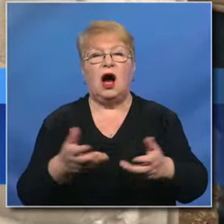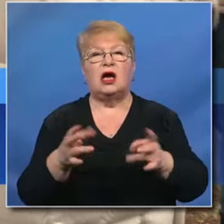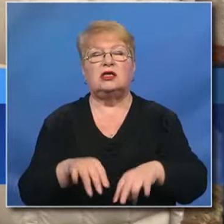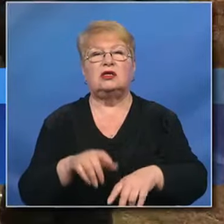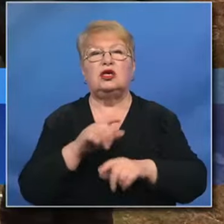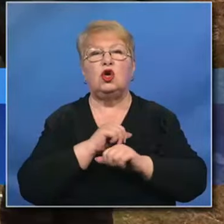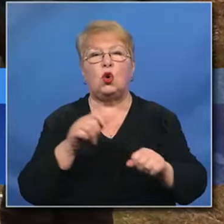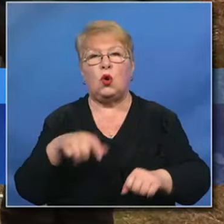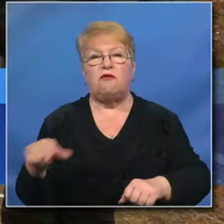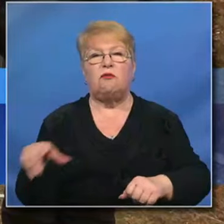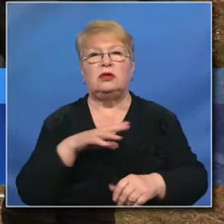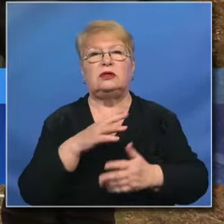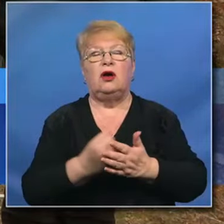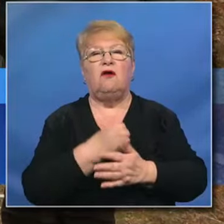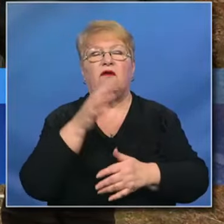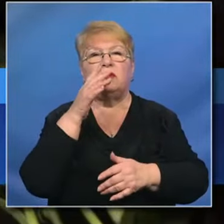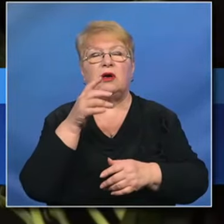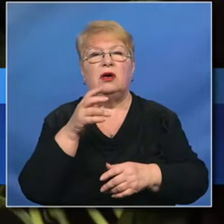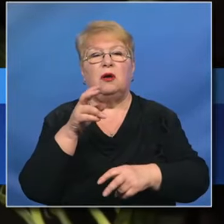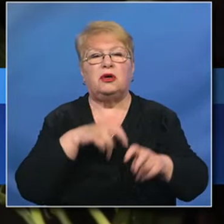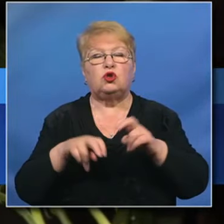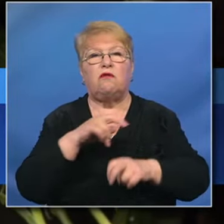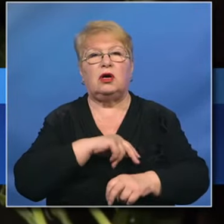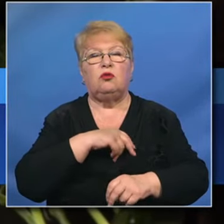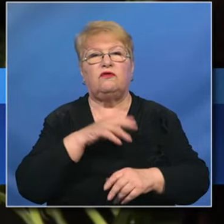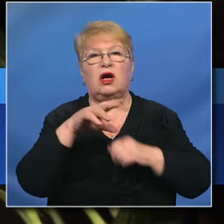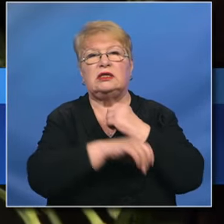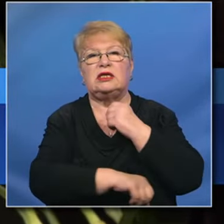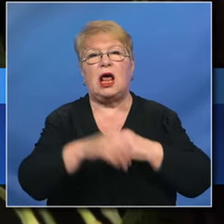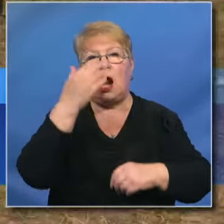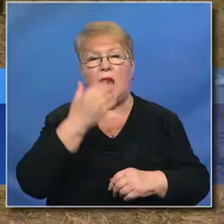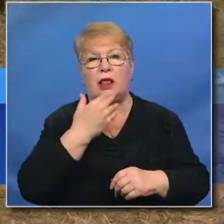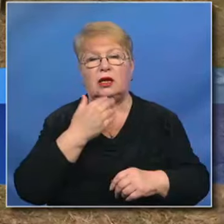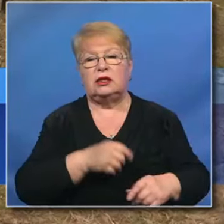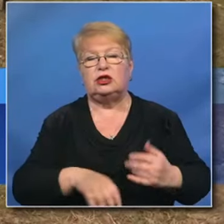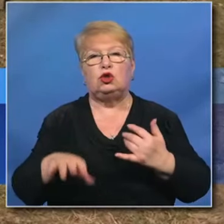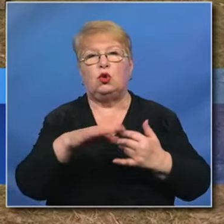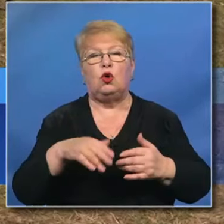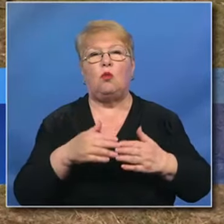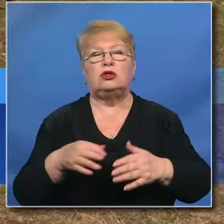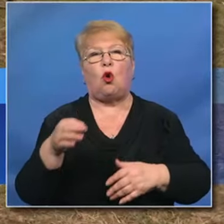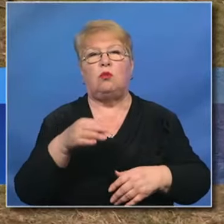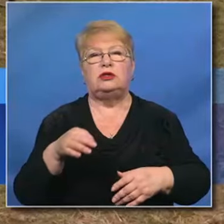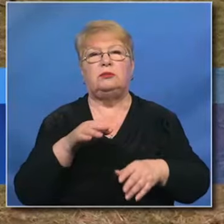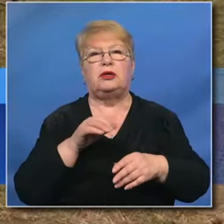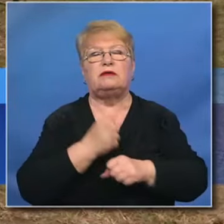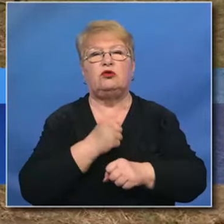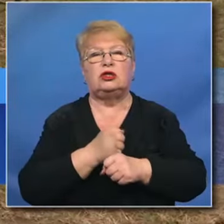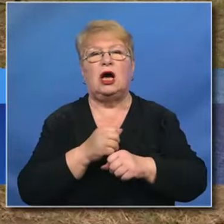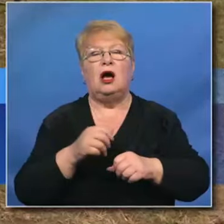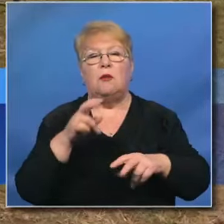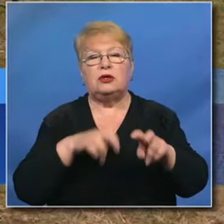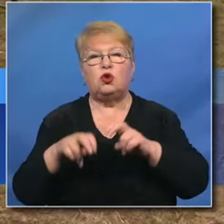останки героев Были обнаружены во время выполнения поисковых работ в конце лета на территории Гомельской области ежегодно проводятся